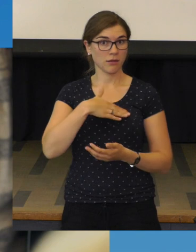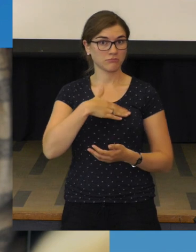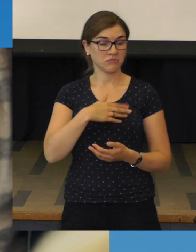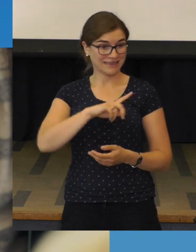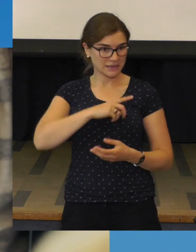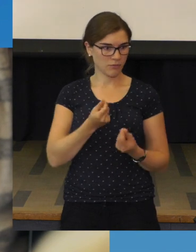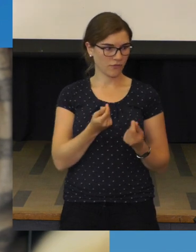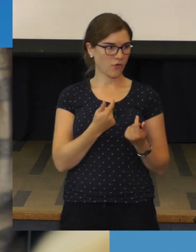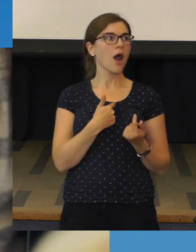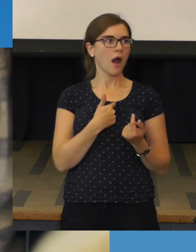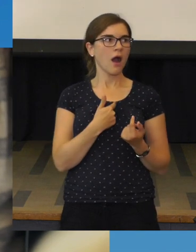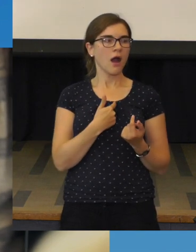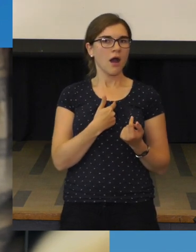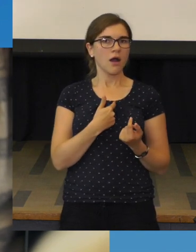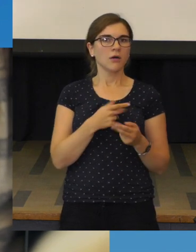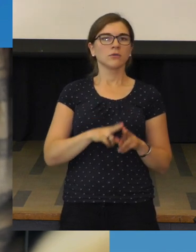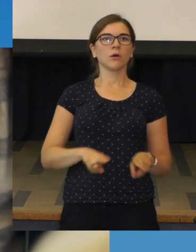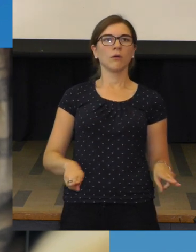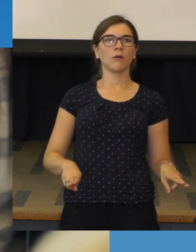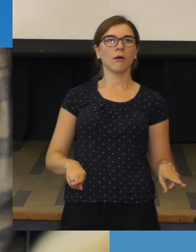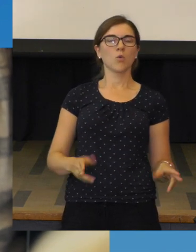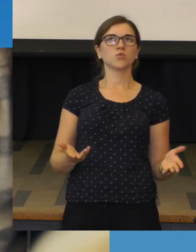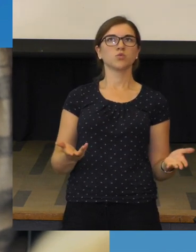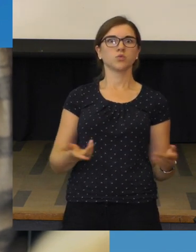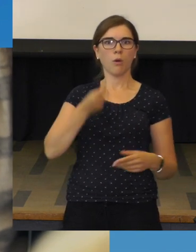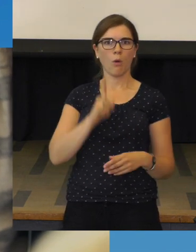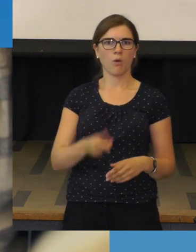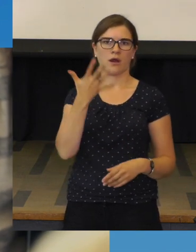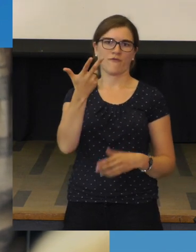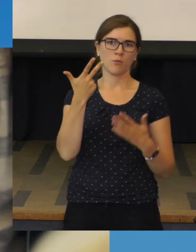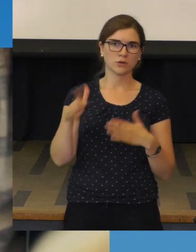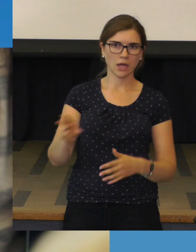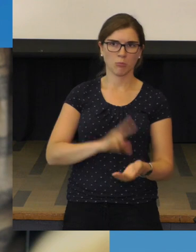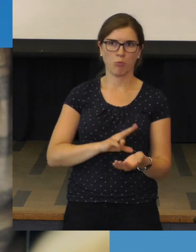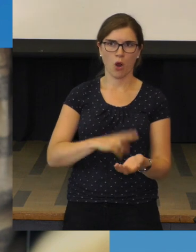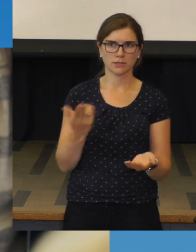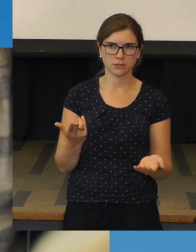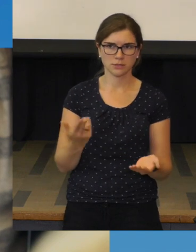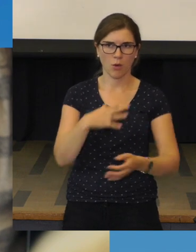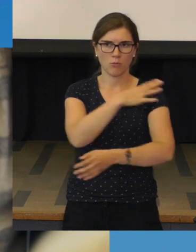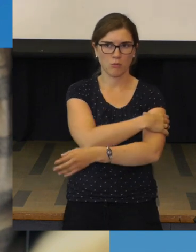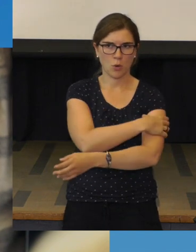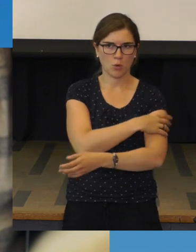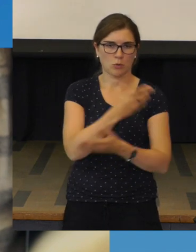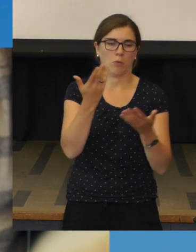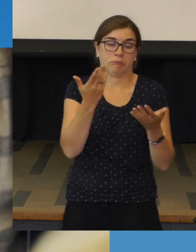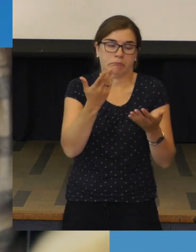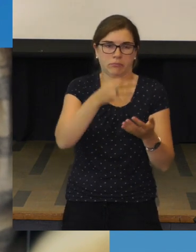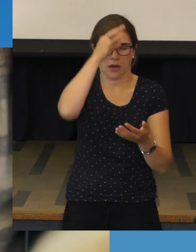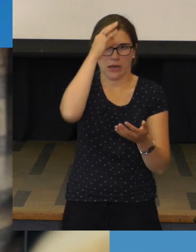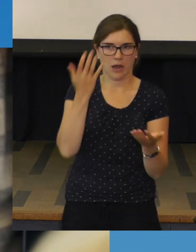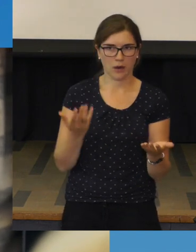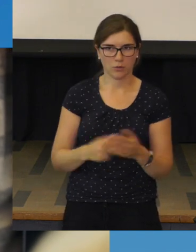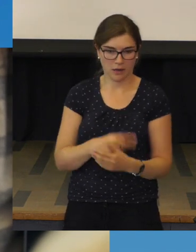selbst gemerkt. Das heißt, ich hatte im Ruhezustand 135 Puls und Blutdruck ließ ich nicht messen.